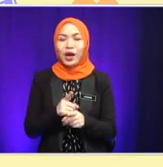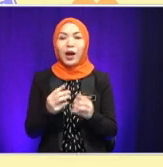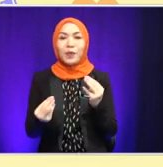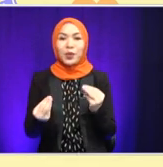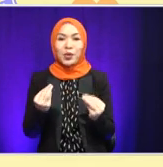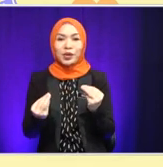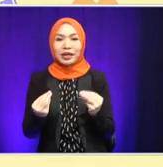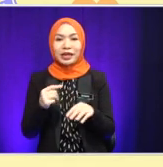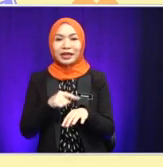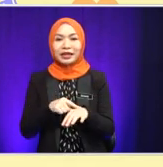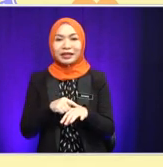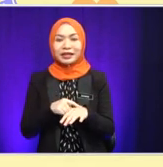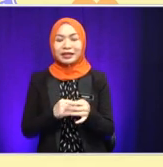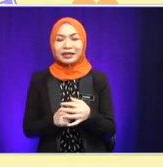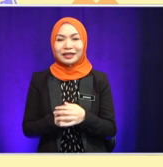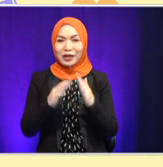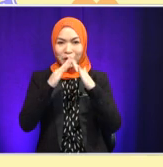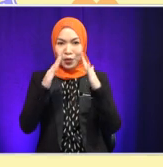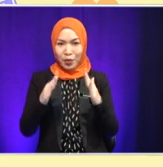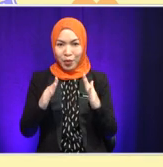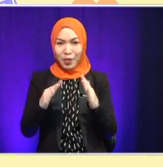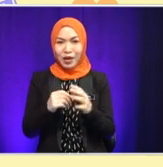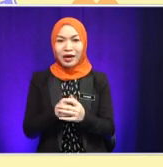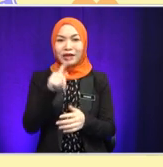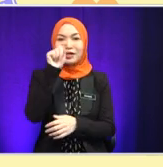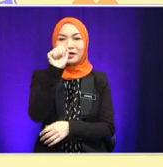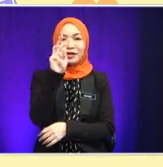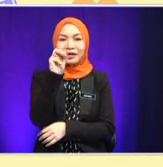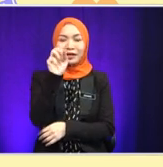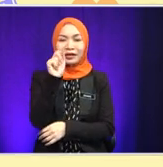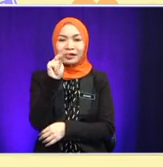rombongan untuk pergi bercuci bersama-sama dengan penduduk